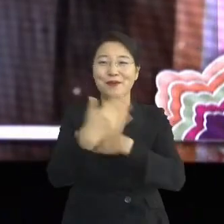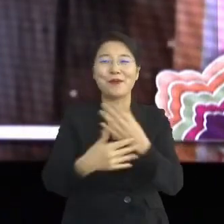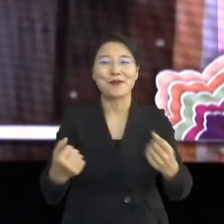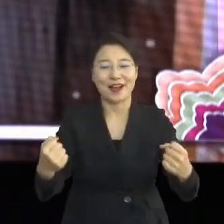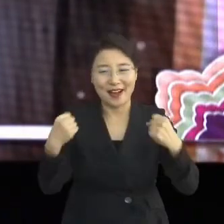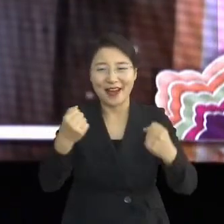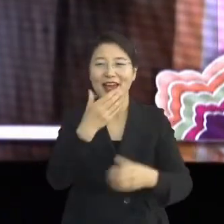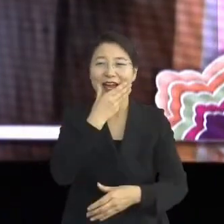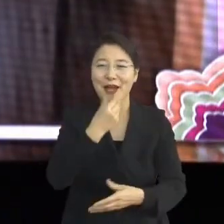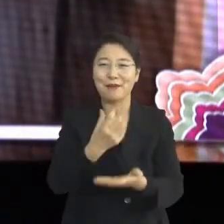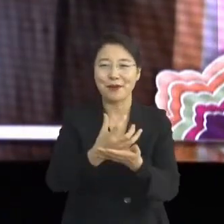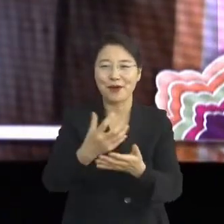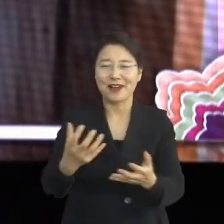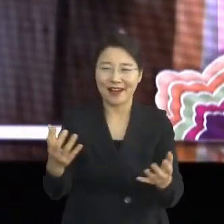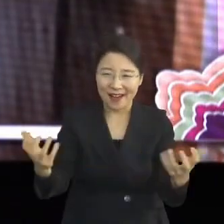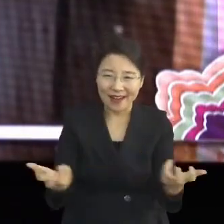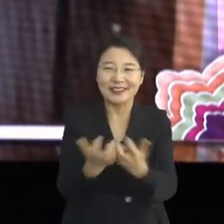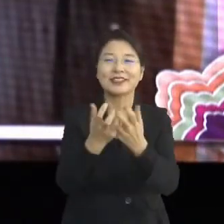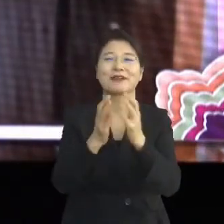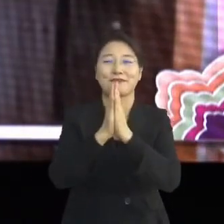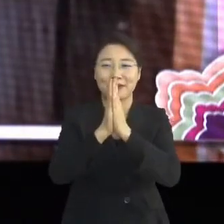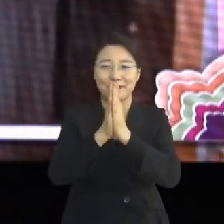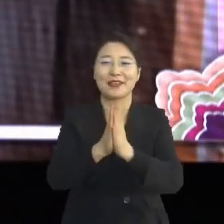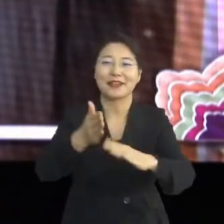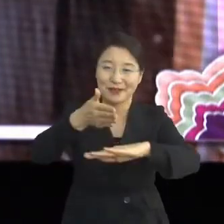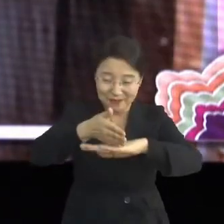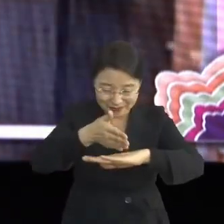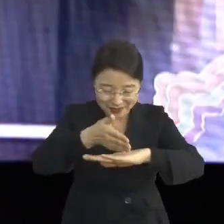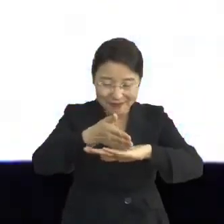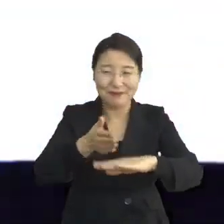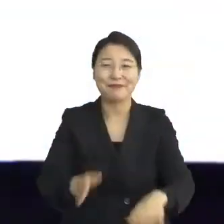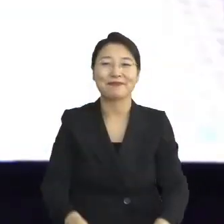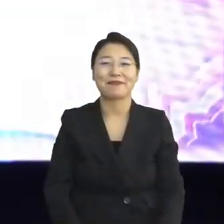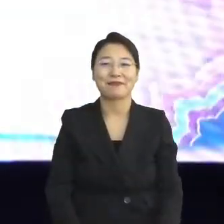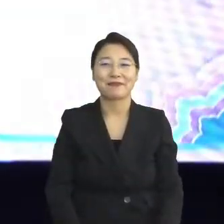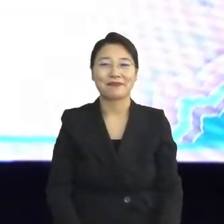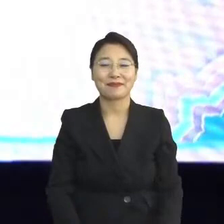행복이 가득하기를 기원합니다. 고맙습니다.